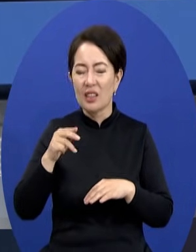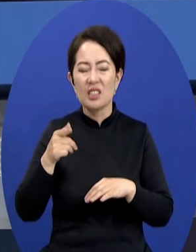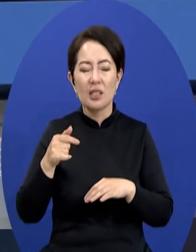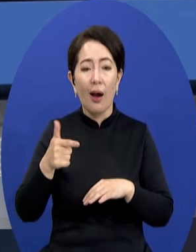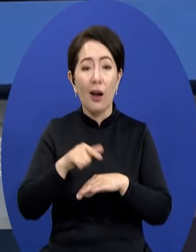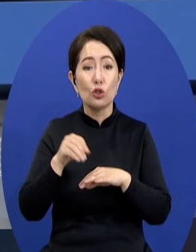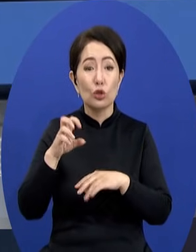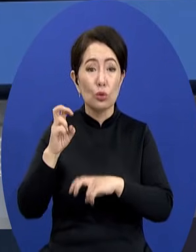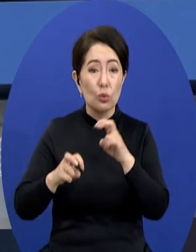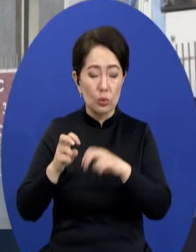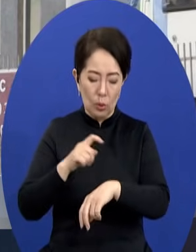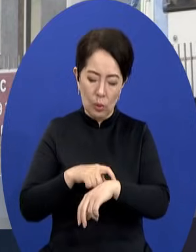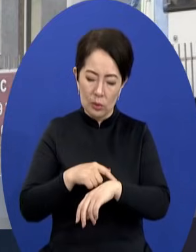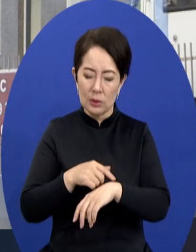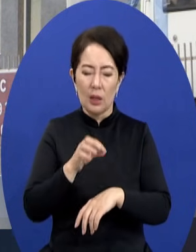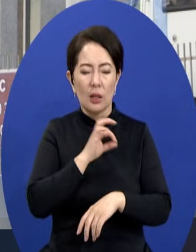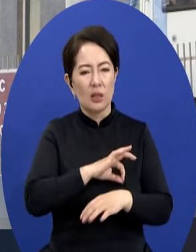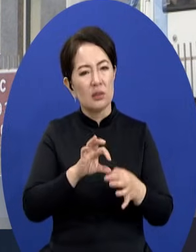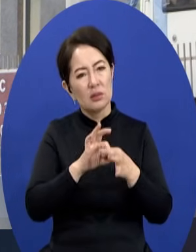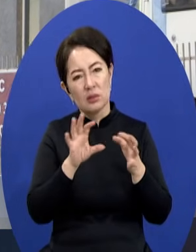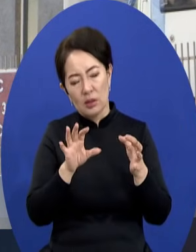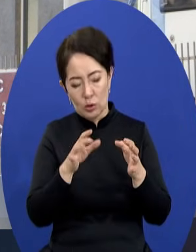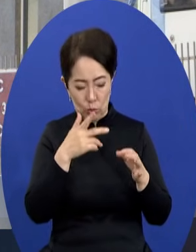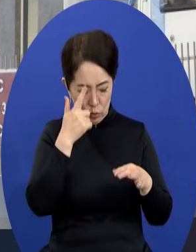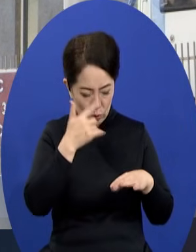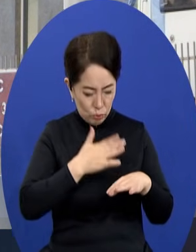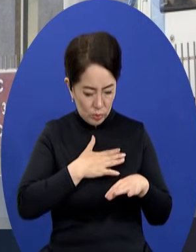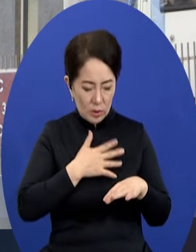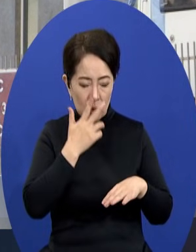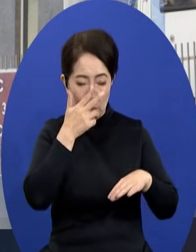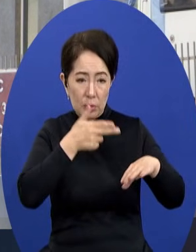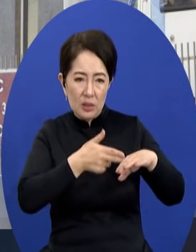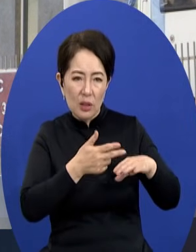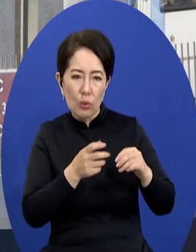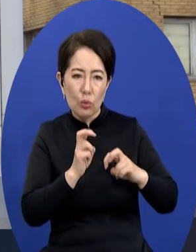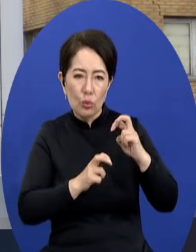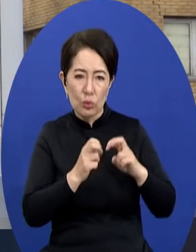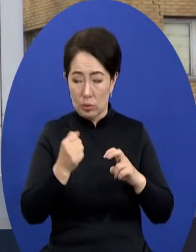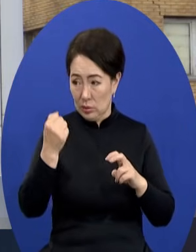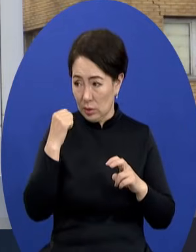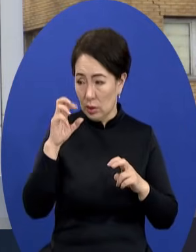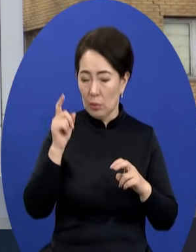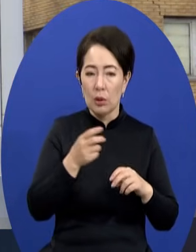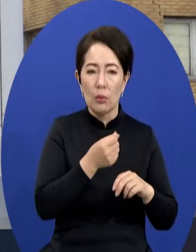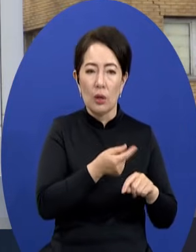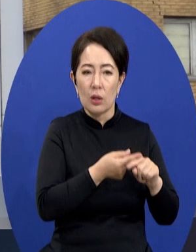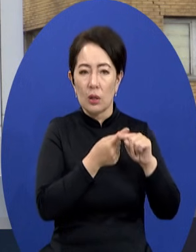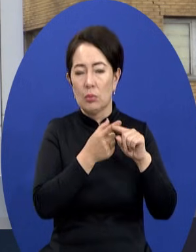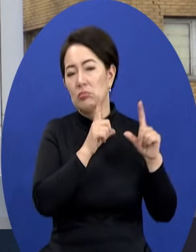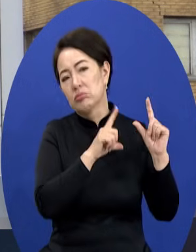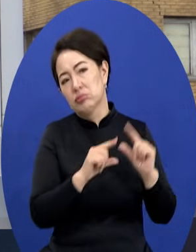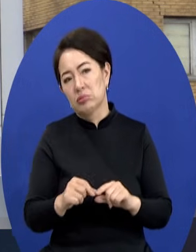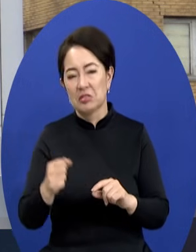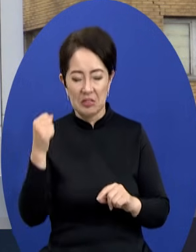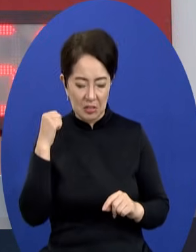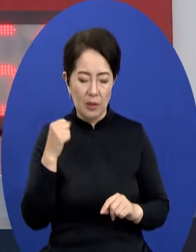газрын тос боловсруулах үйлдвэрийг хугацаанд нь ашиглалтанд оруулж, дотооддоо газрын тосны бүтээгдэхүүнээ 100% үйлдвэрлэдэг болсон үед бид үнийн өсөлтийг ачааллыг бууруулах болно